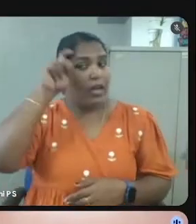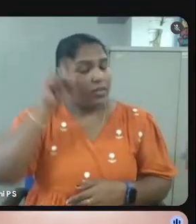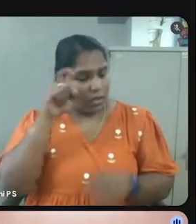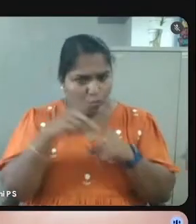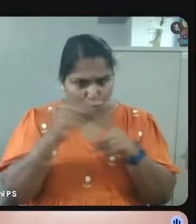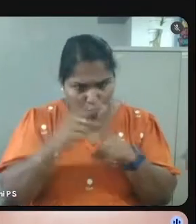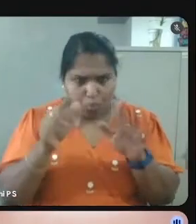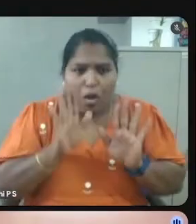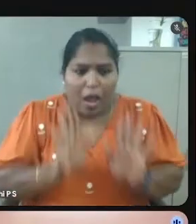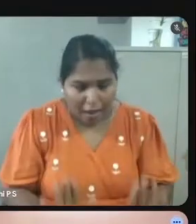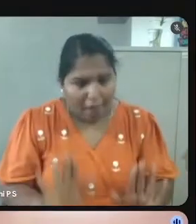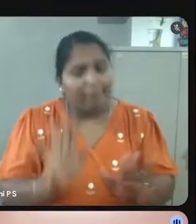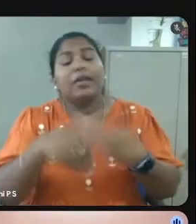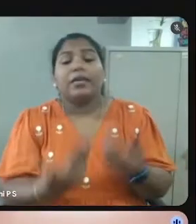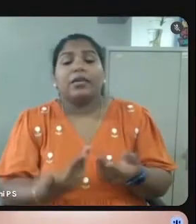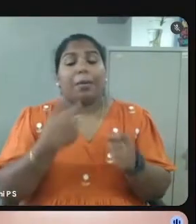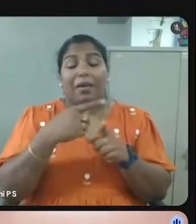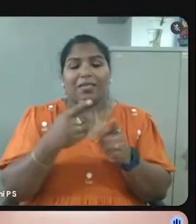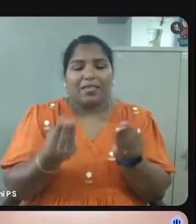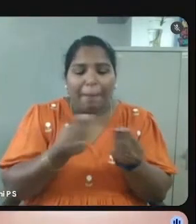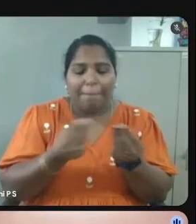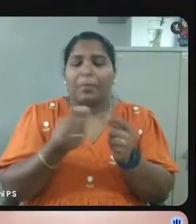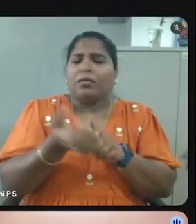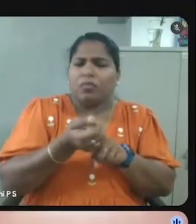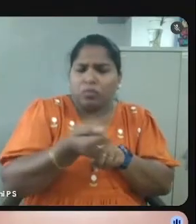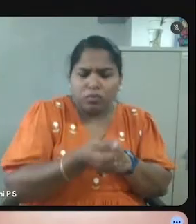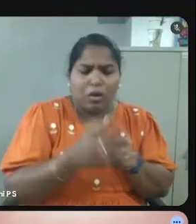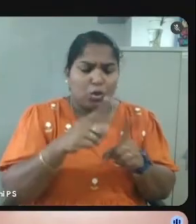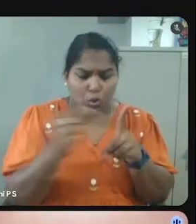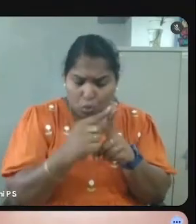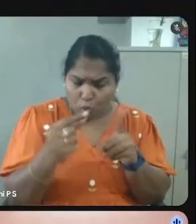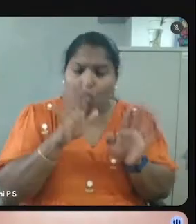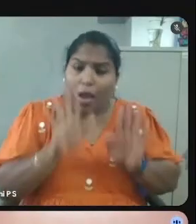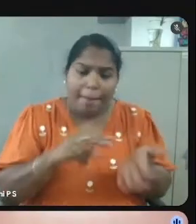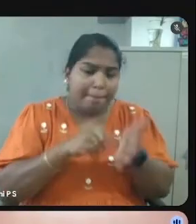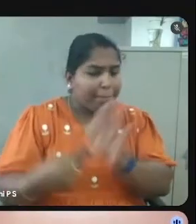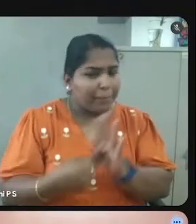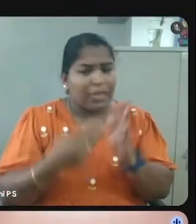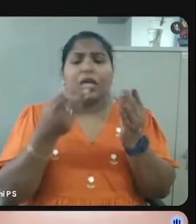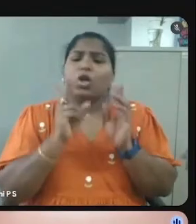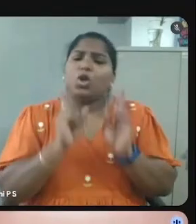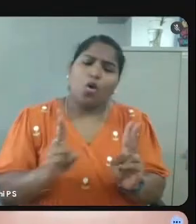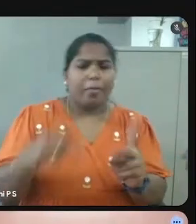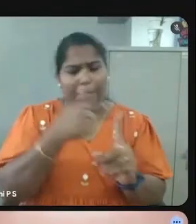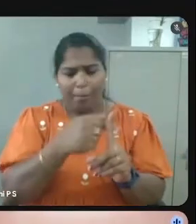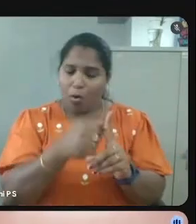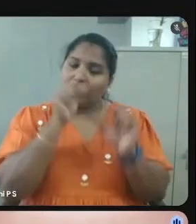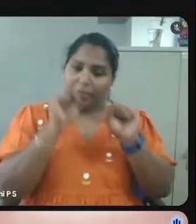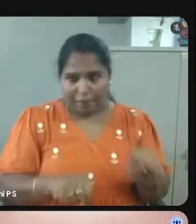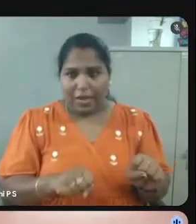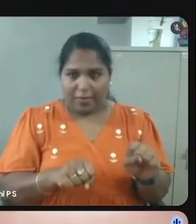അതൊരു മാസ്റ്റർബേഷൻ എന്ന് പറയുമ്പോൾ ഒരു വളരെ പോസിറ്റീവായിട്ട് നോർമൽ ആയിട്ടുള്ള ഒരു കാര്യമാണ്.